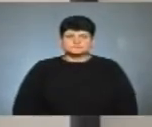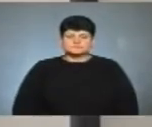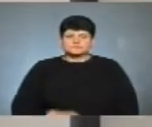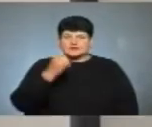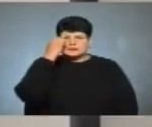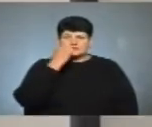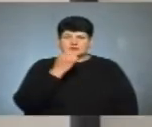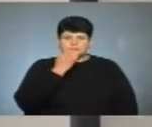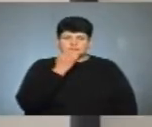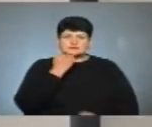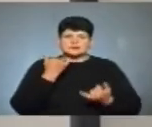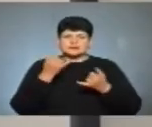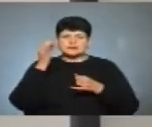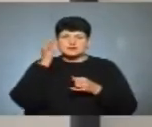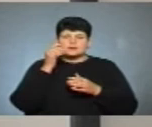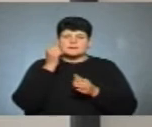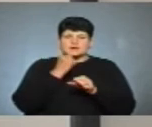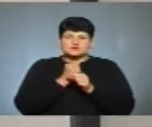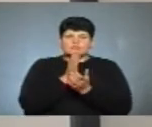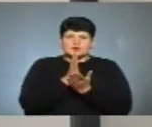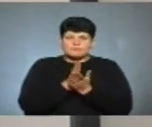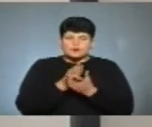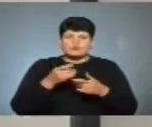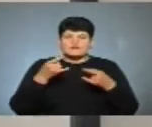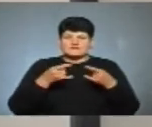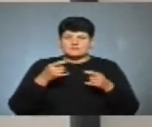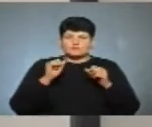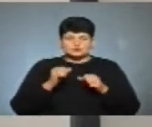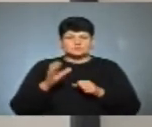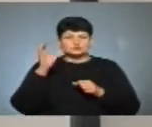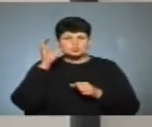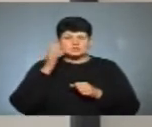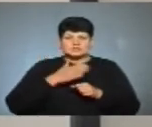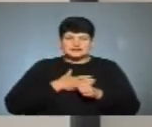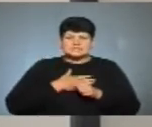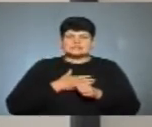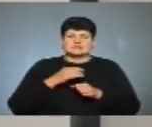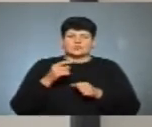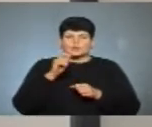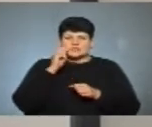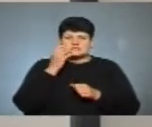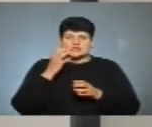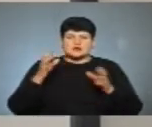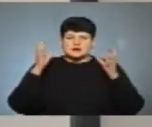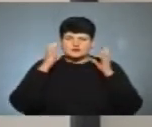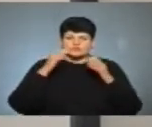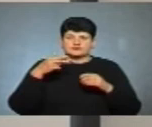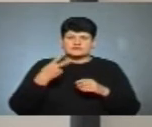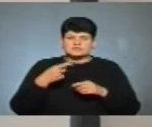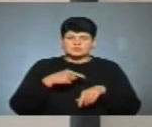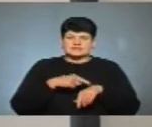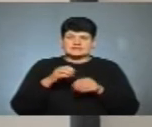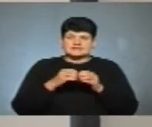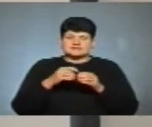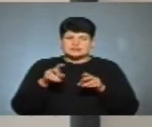Дякую, Дано. Я нагадаю, що ми працюємо у прямому ефірі. Також наш ефір можна почути на хвилях українського радіо о 20:10 або ж переглянути